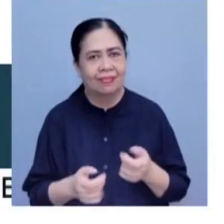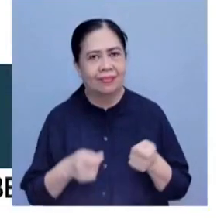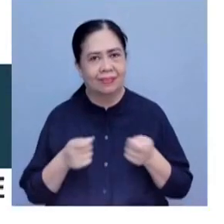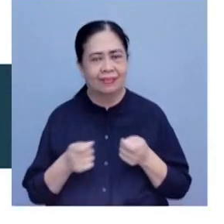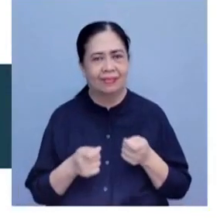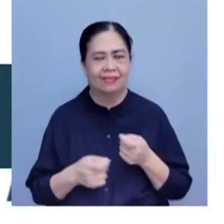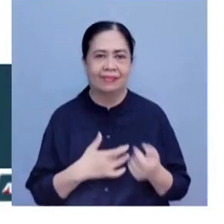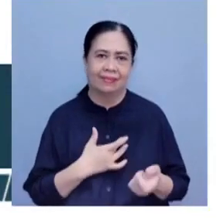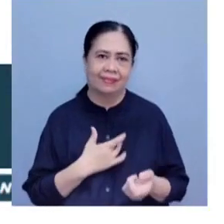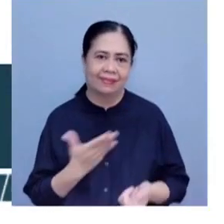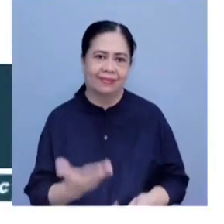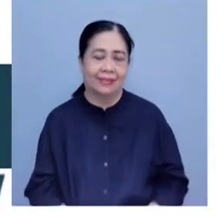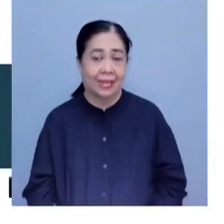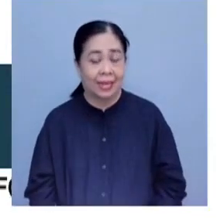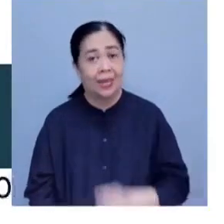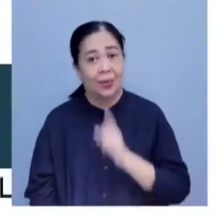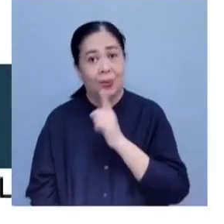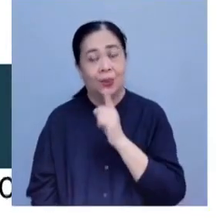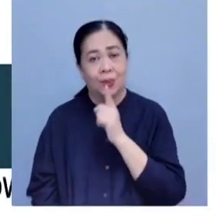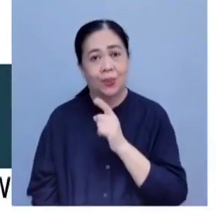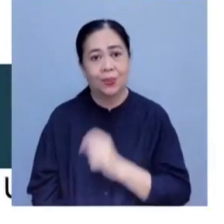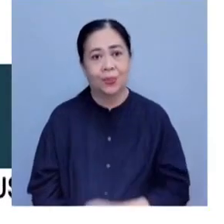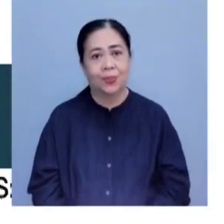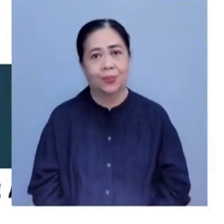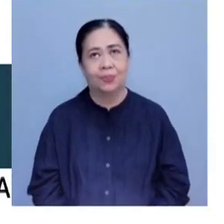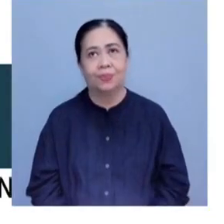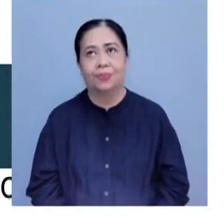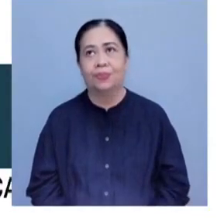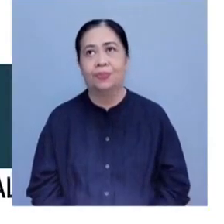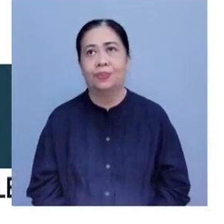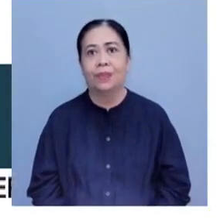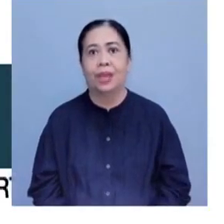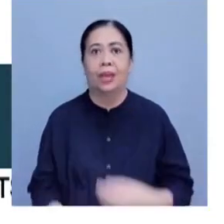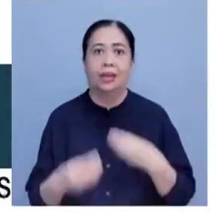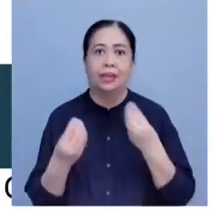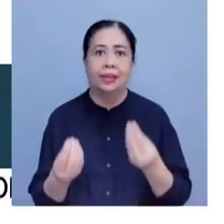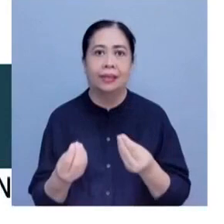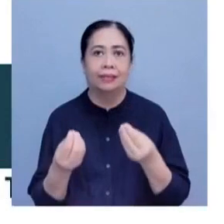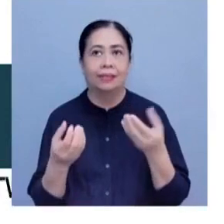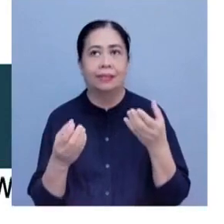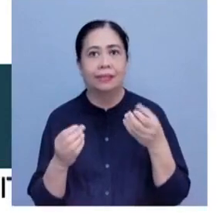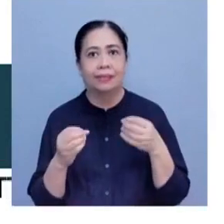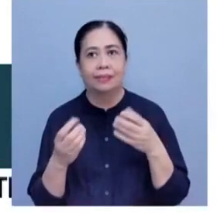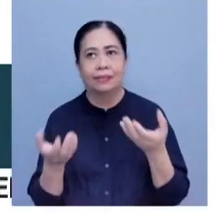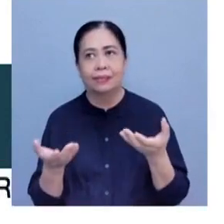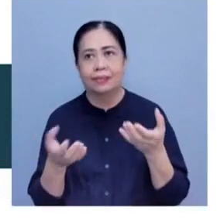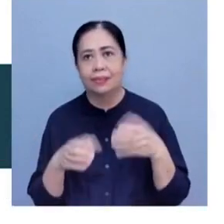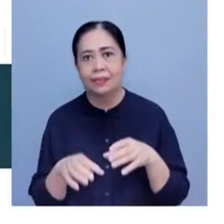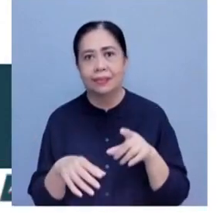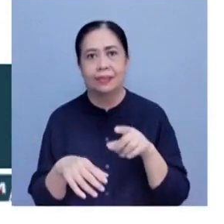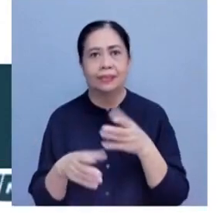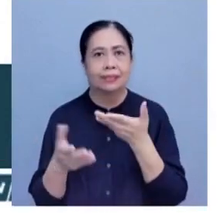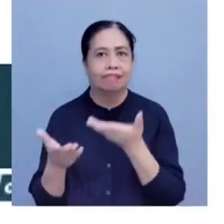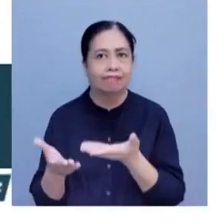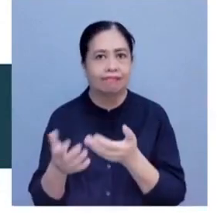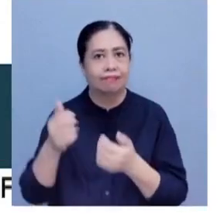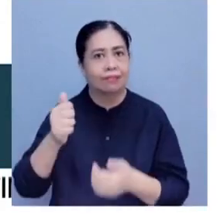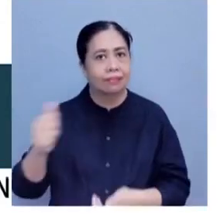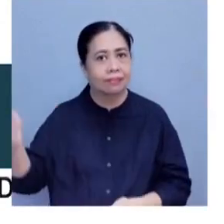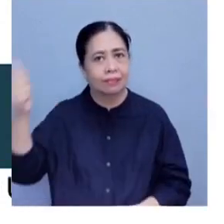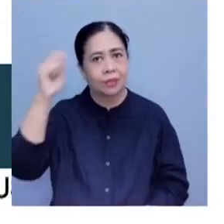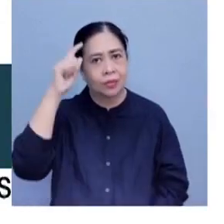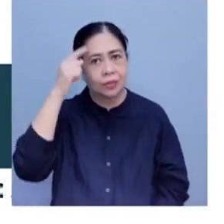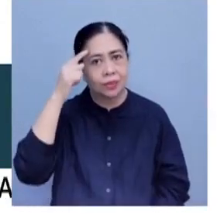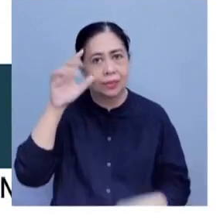mo. Totoo 'yun, kaya binibigyan ko na lang ng pagkakataon muna itong ating gobyerno, no,